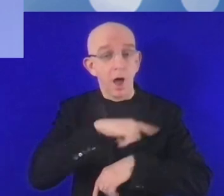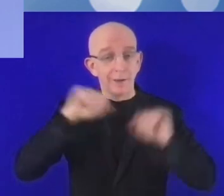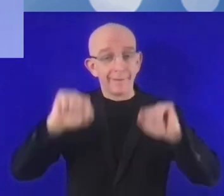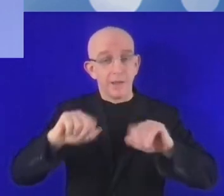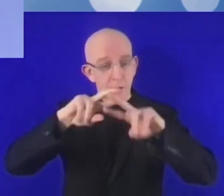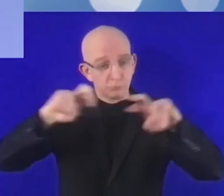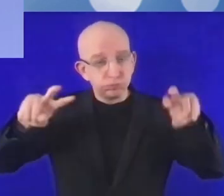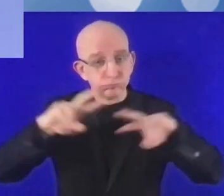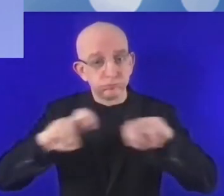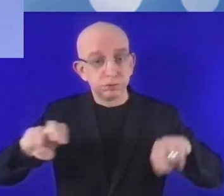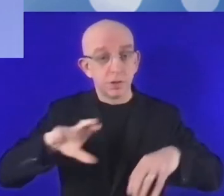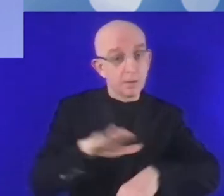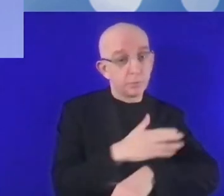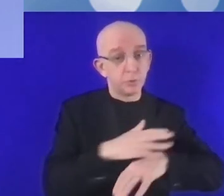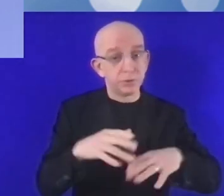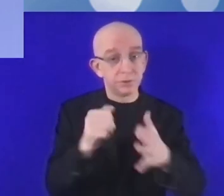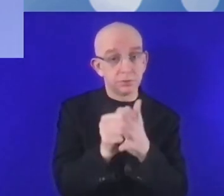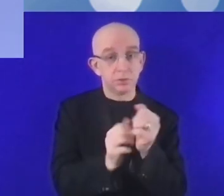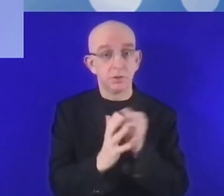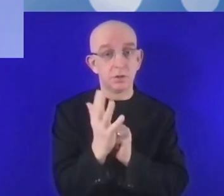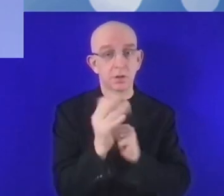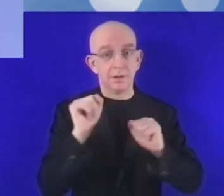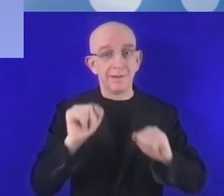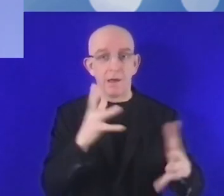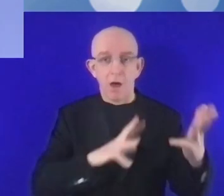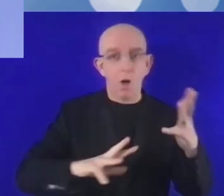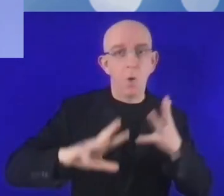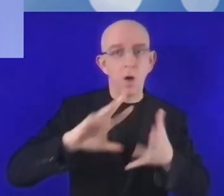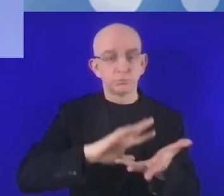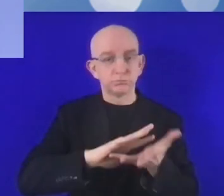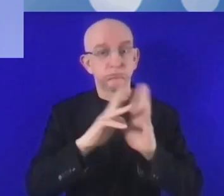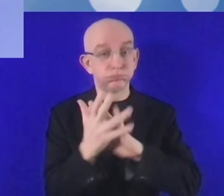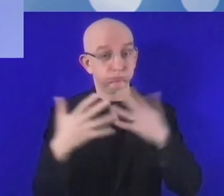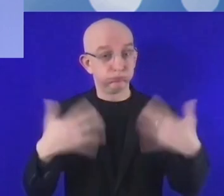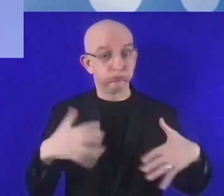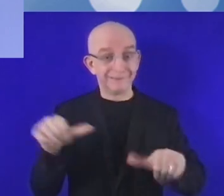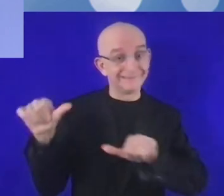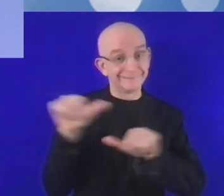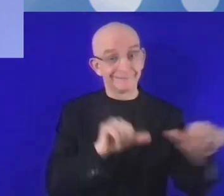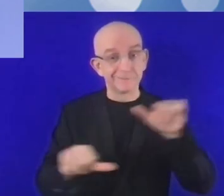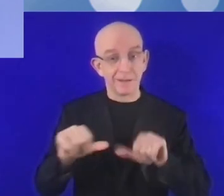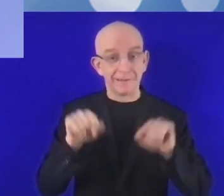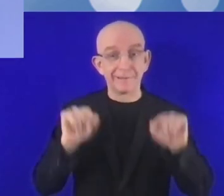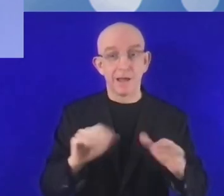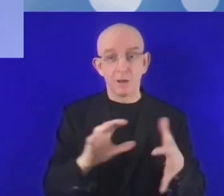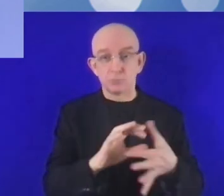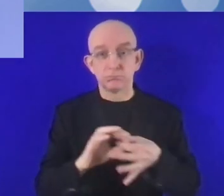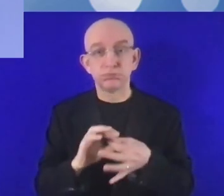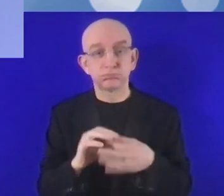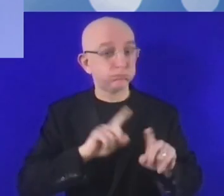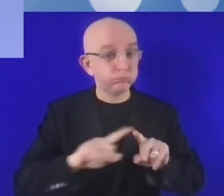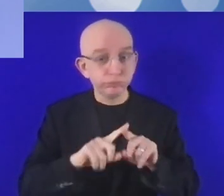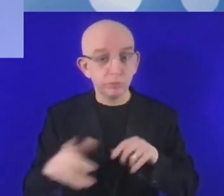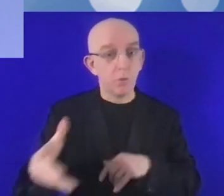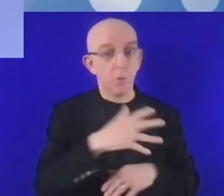对我们的生理作用起到一些变化和影响。我们感受到有